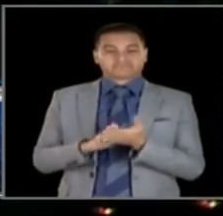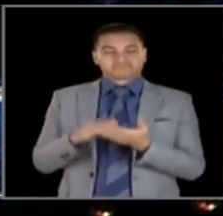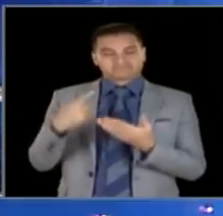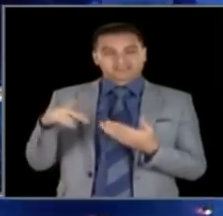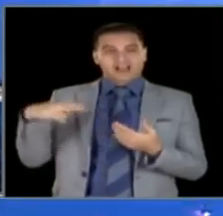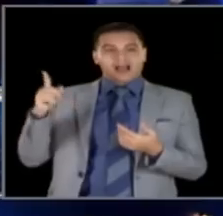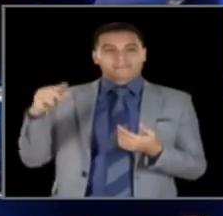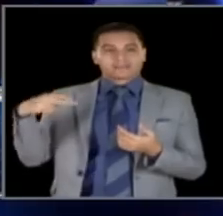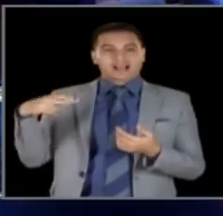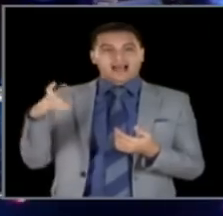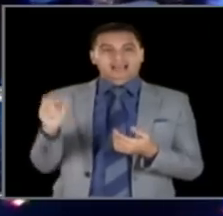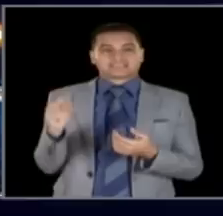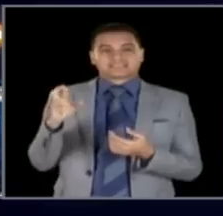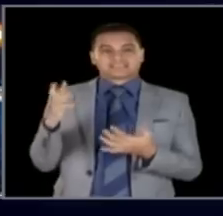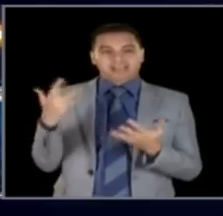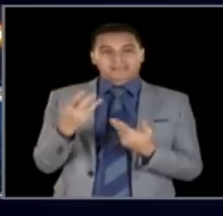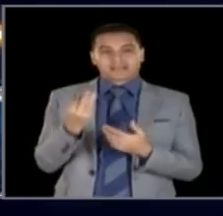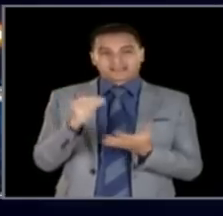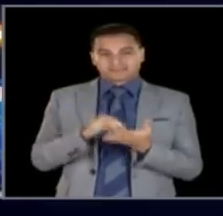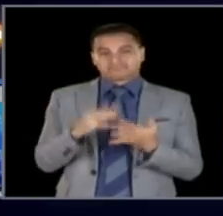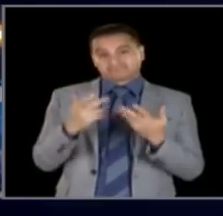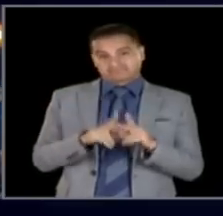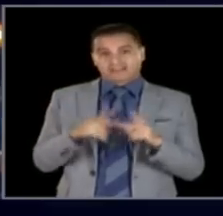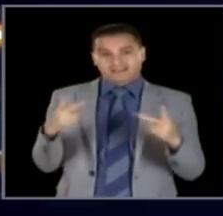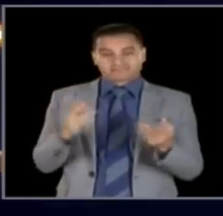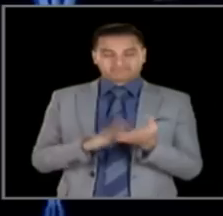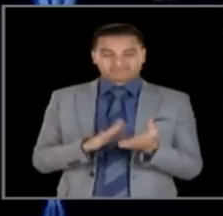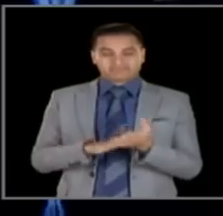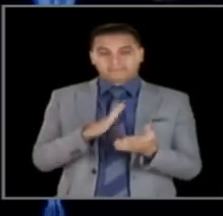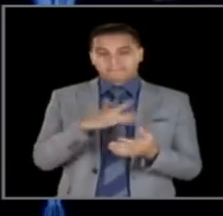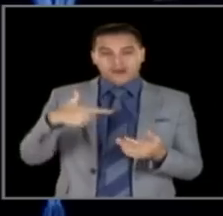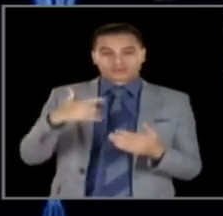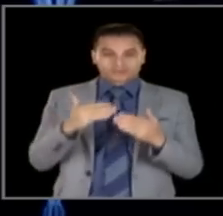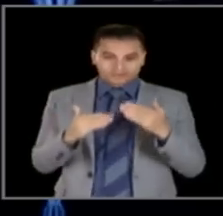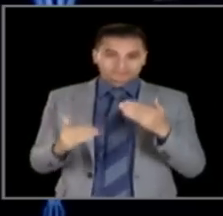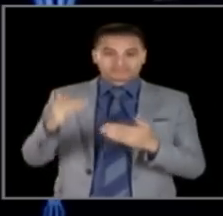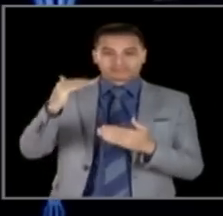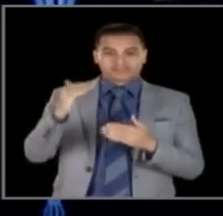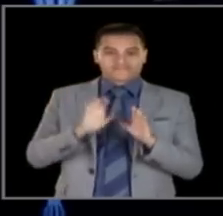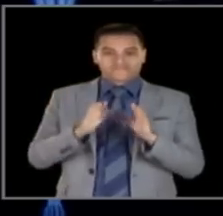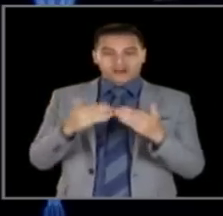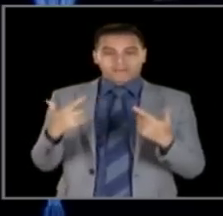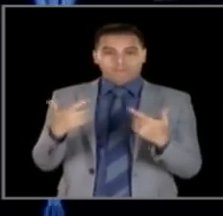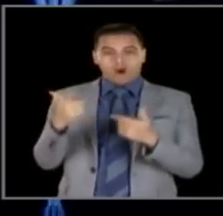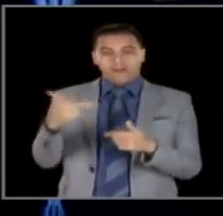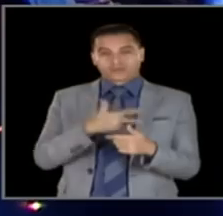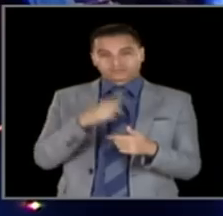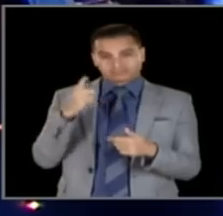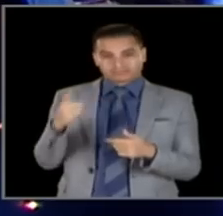برافو عبد العزيز، 30 نقطة، غيرت النتيجة. 160 فايترز،